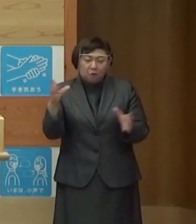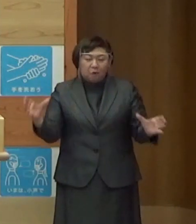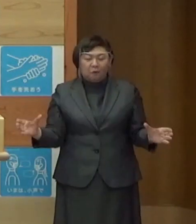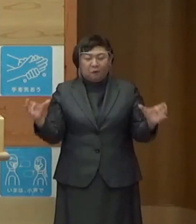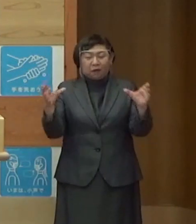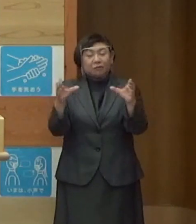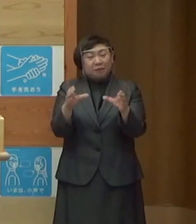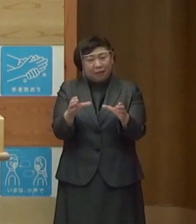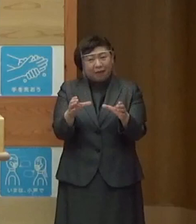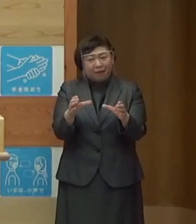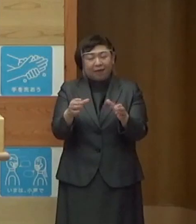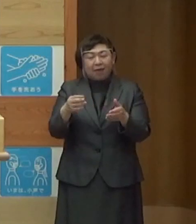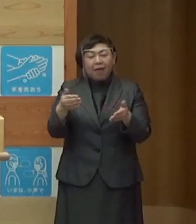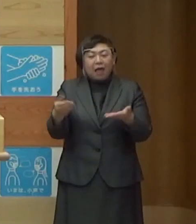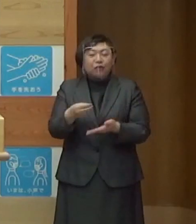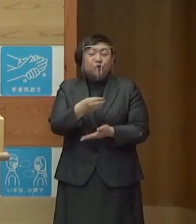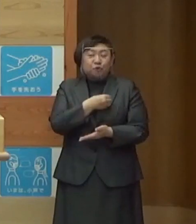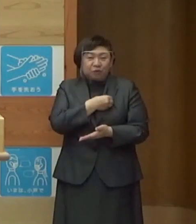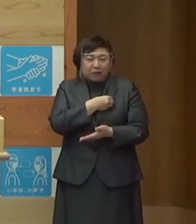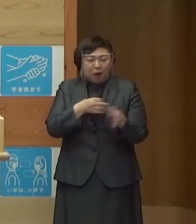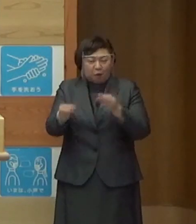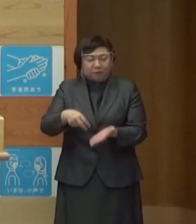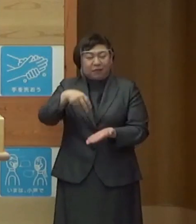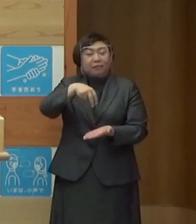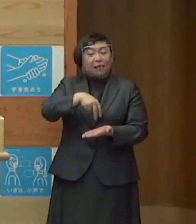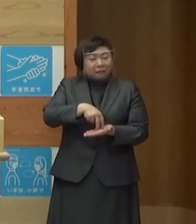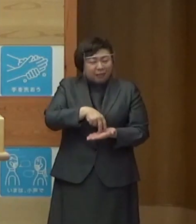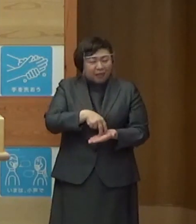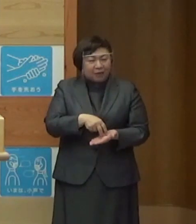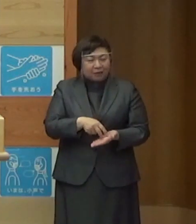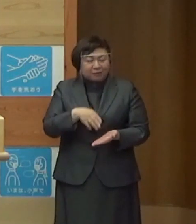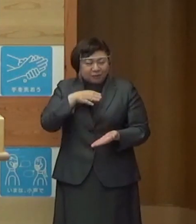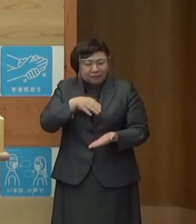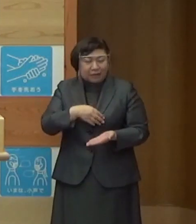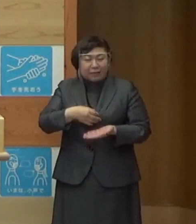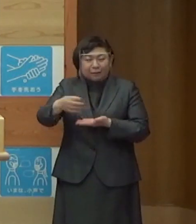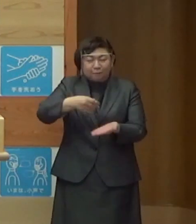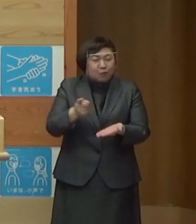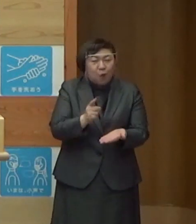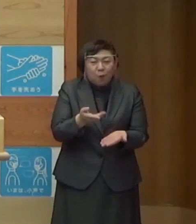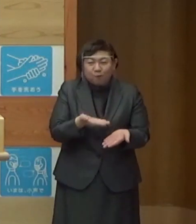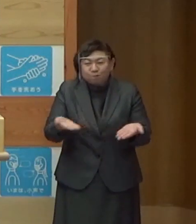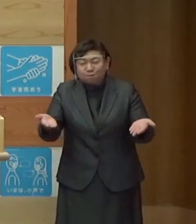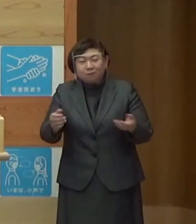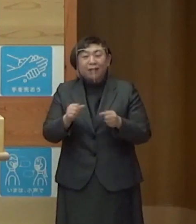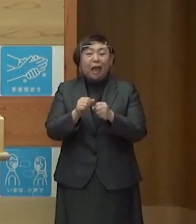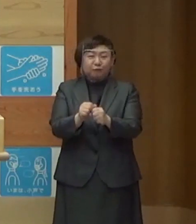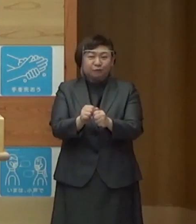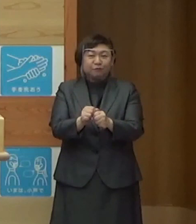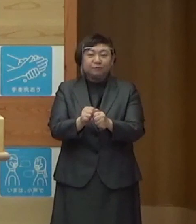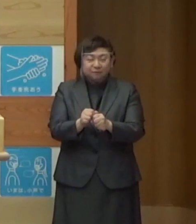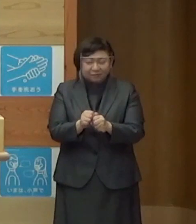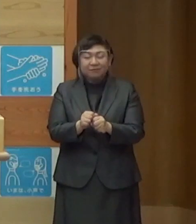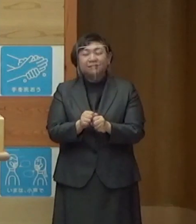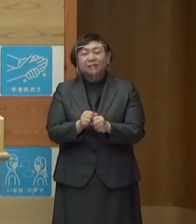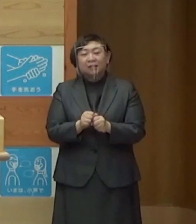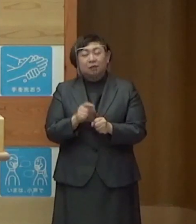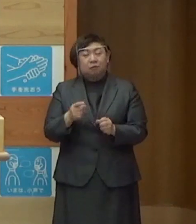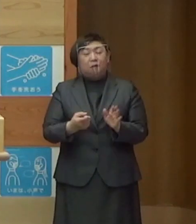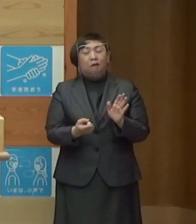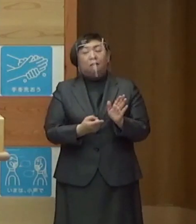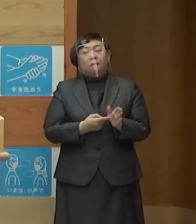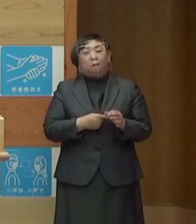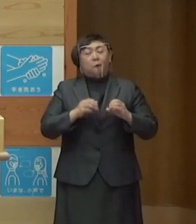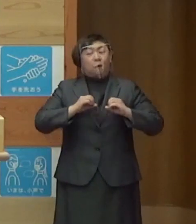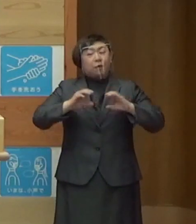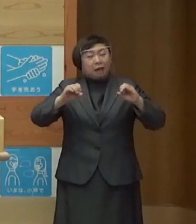に集めまして、職員が店頭に立って、直接売り込みをさせていただく、まあ、こういったですね、キャンペ